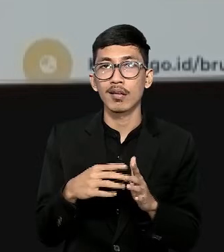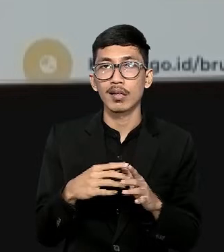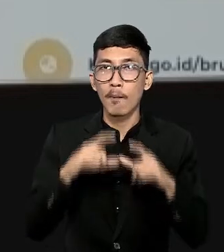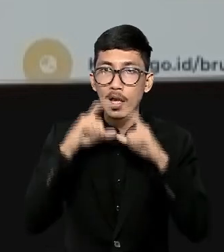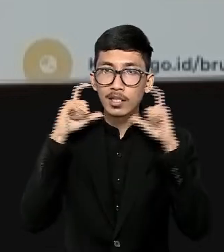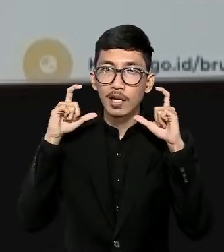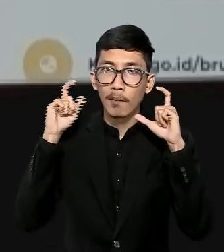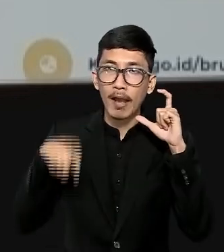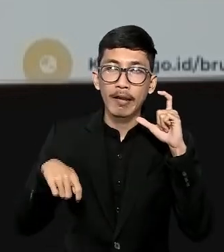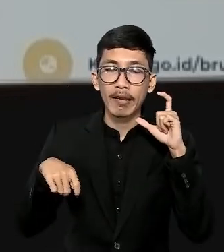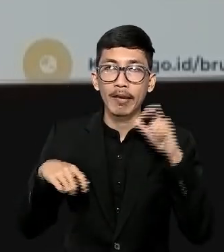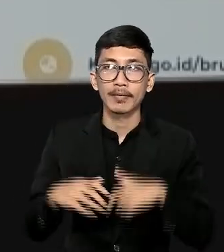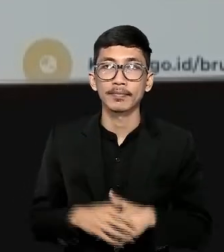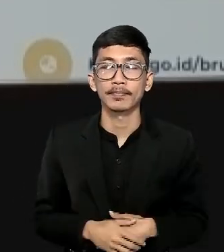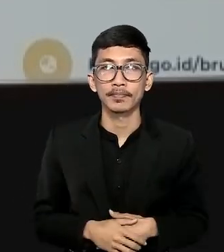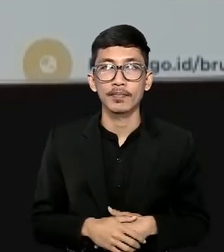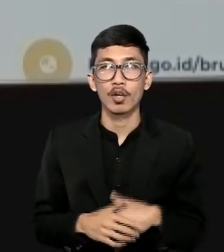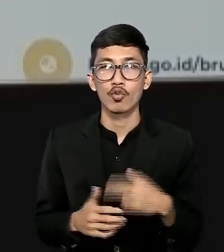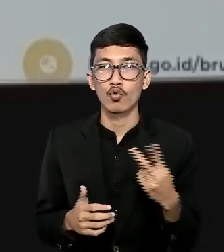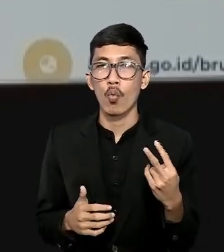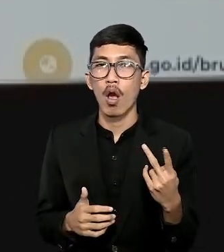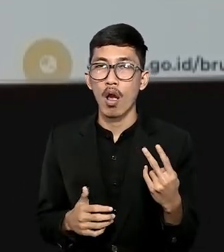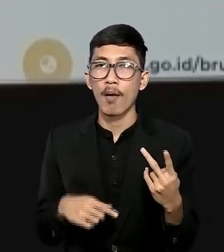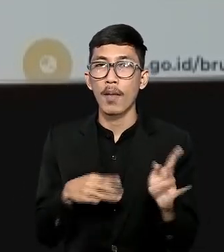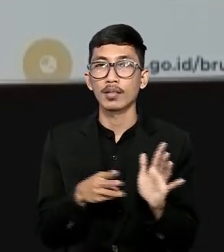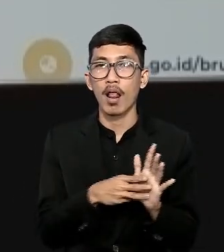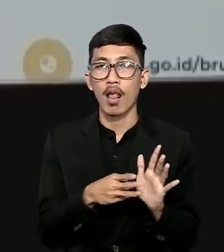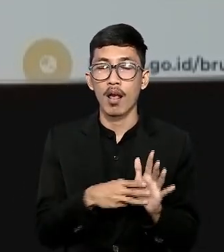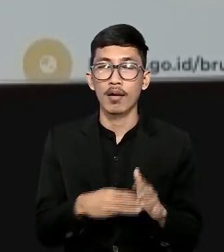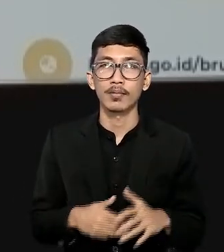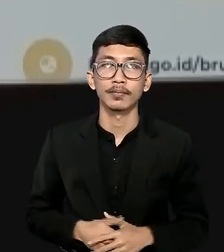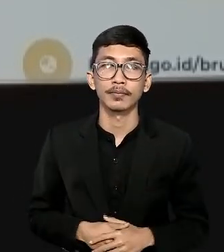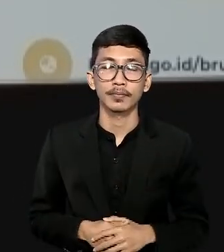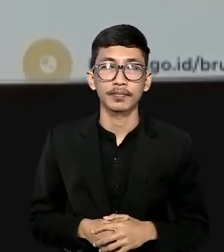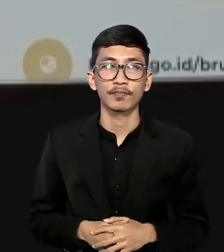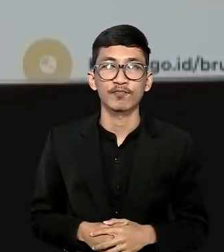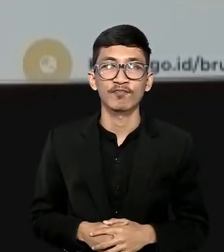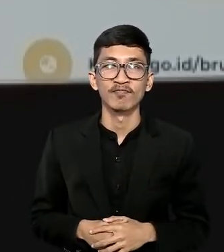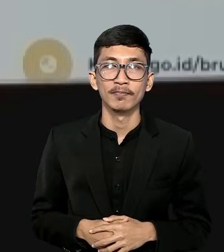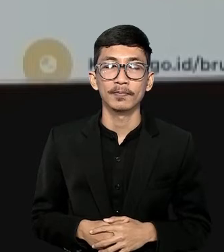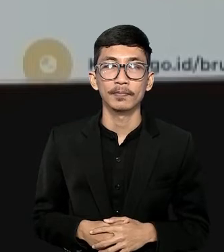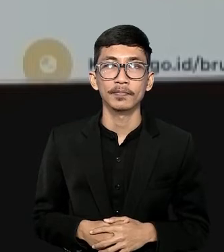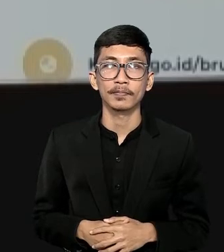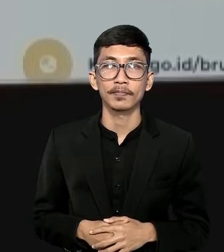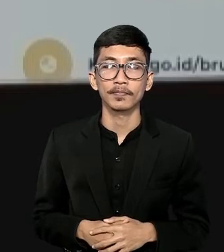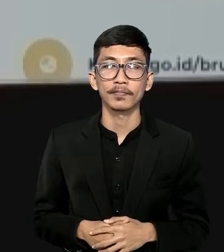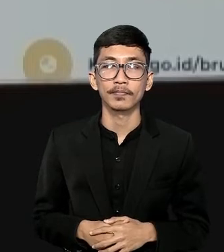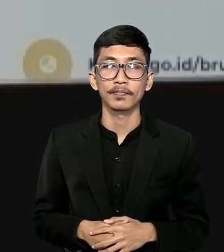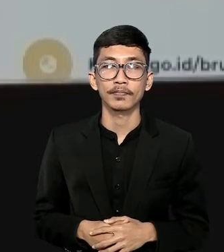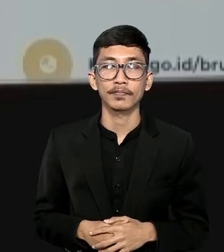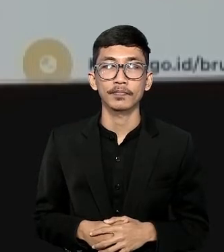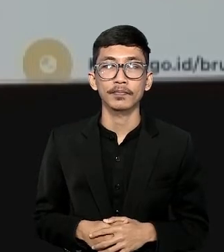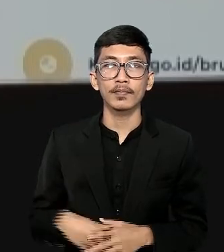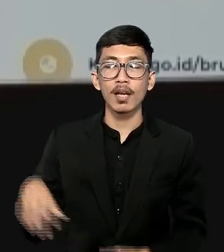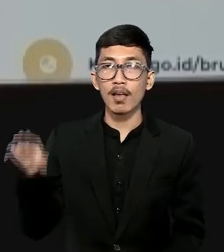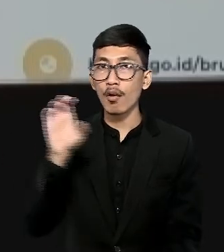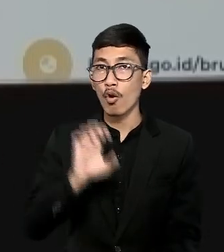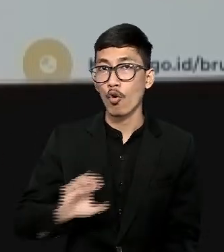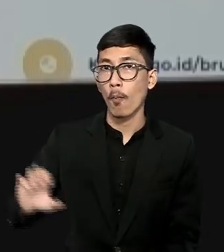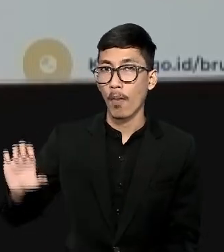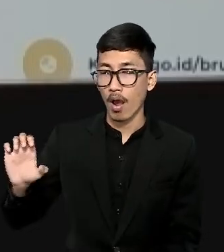masker jadi ini 22 faktor dan kalau seandainya pun kita secara rata Eropa memang ada